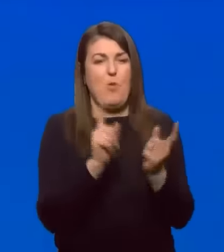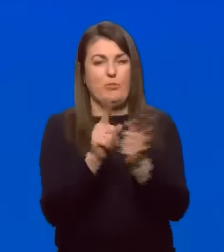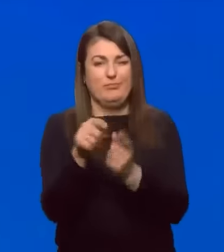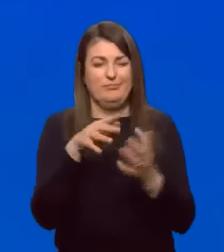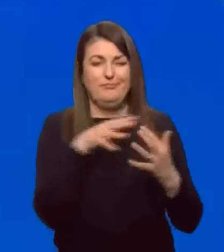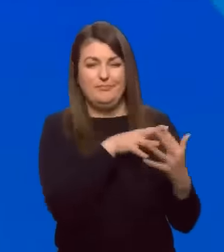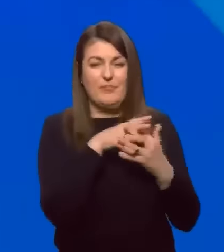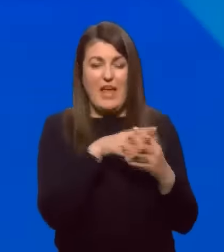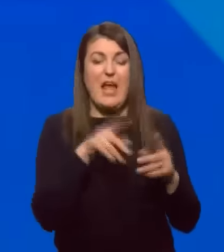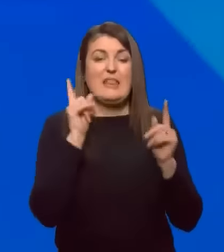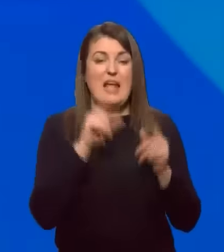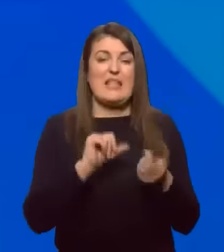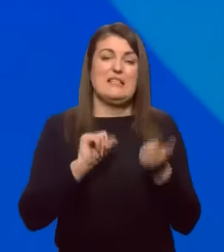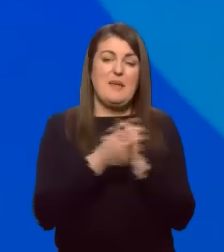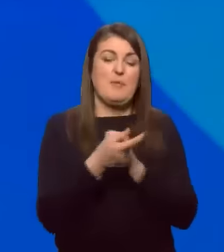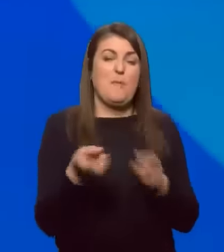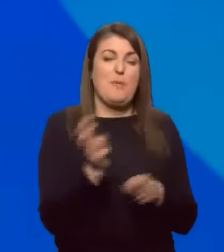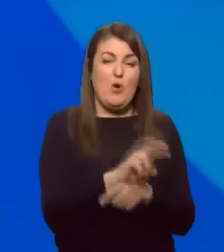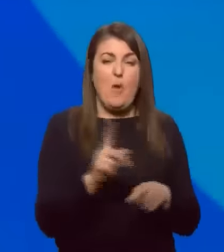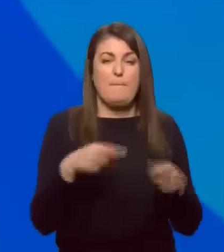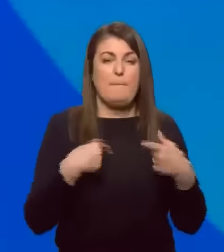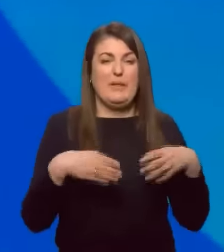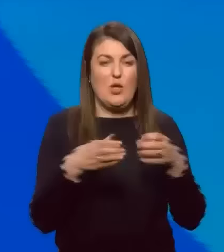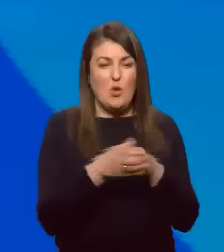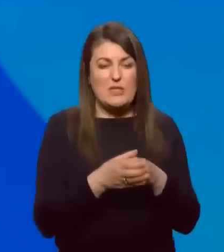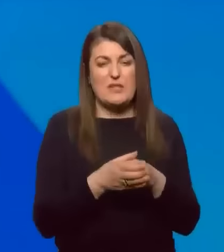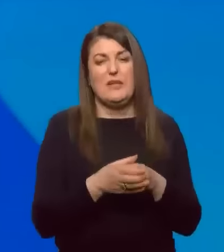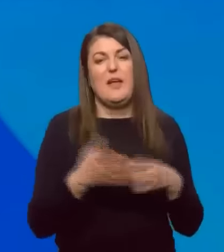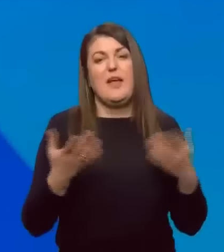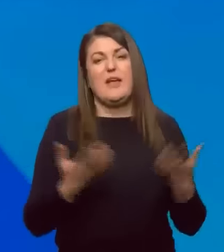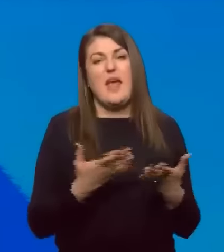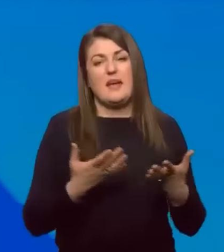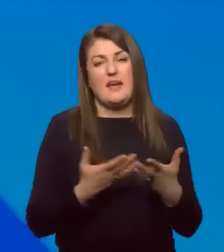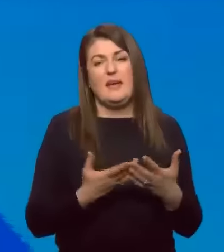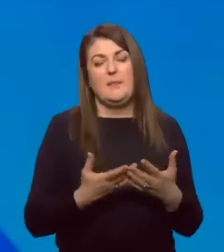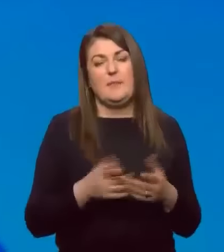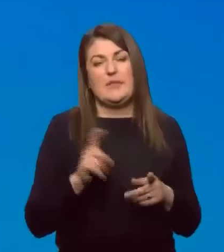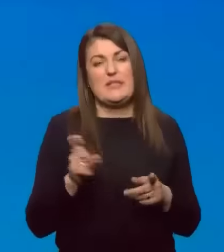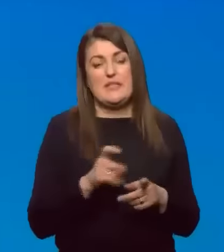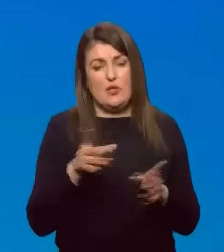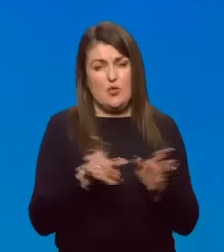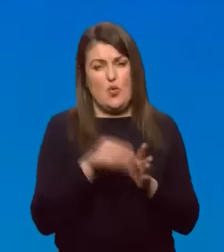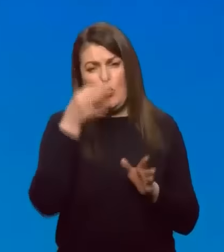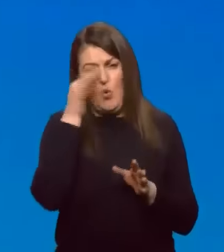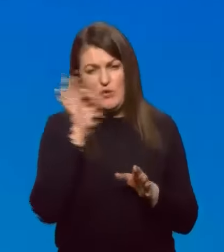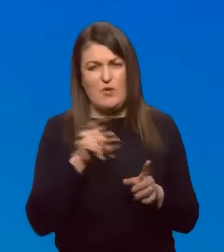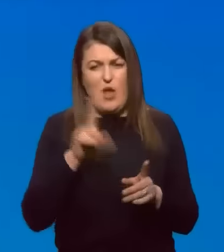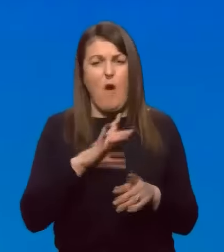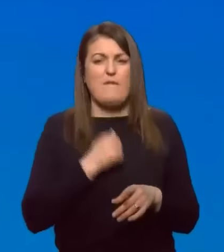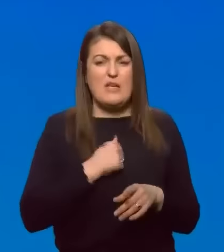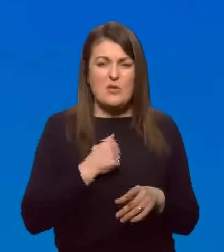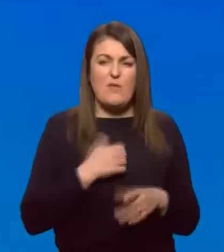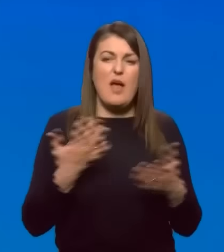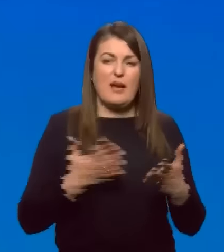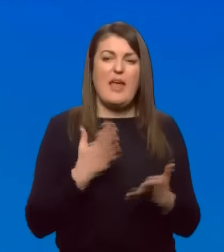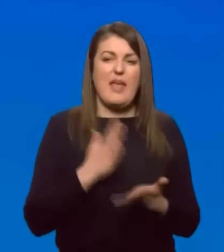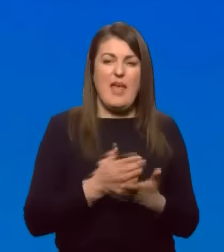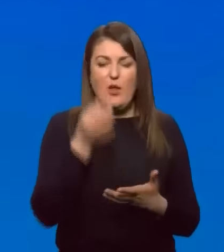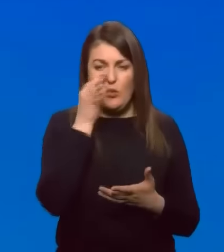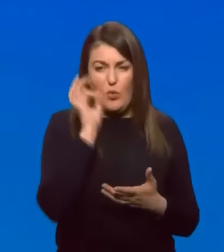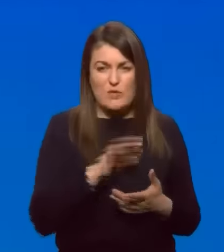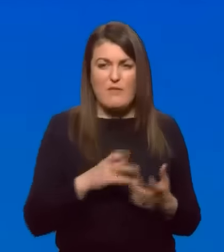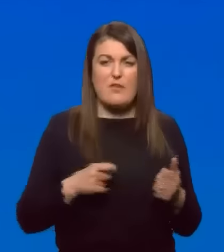якщо на заміну йому приходить підрозділ, який з досвідчених також військових, яких є